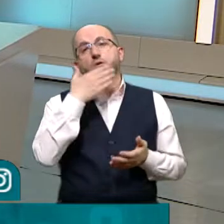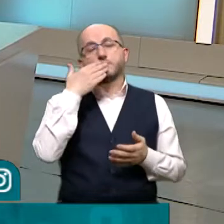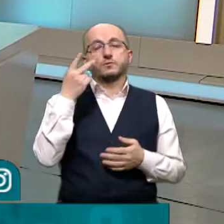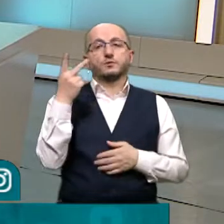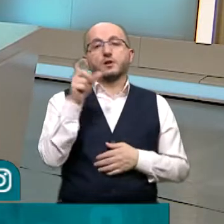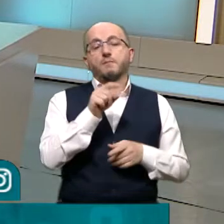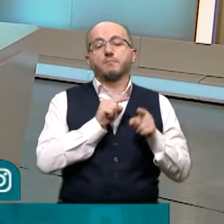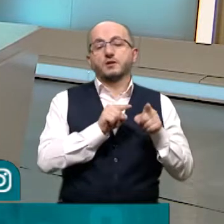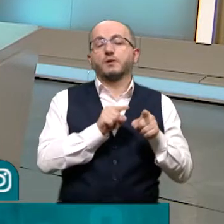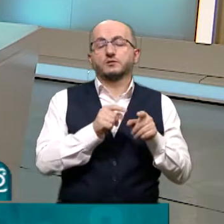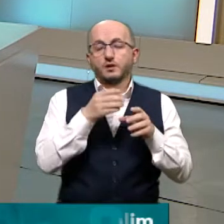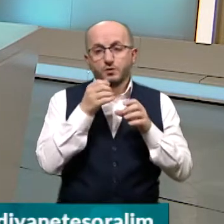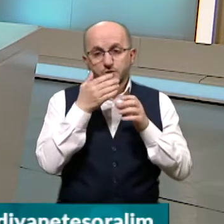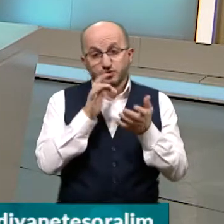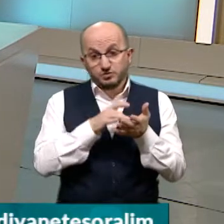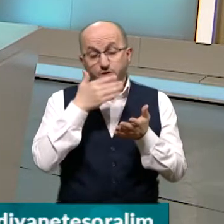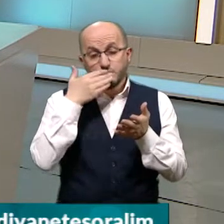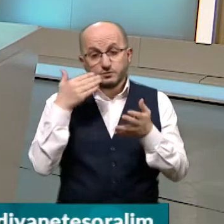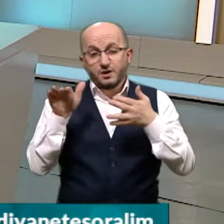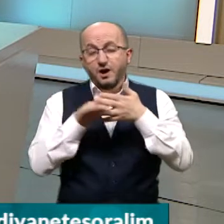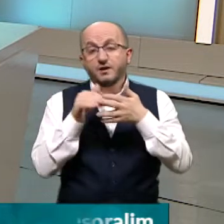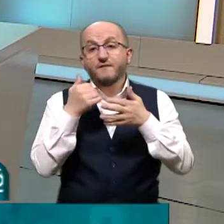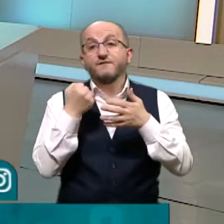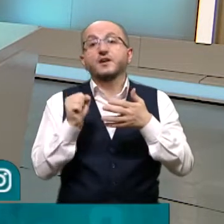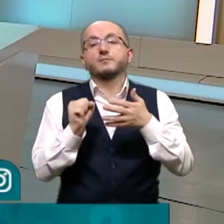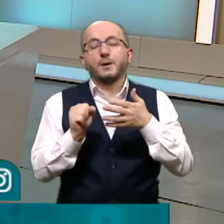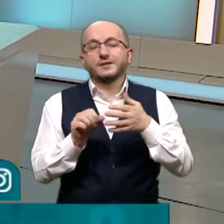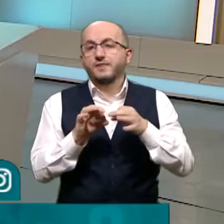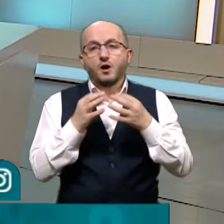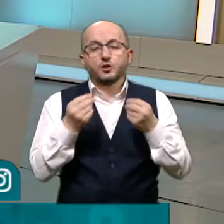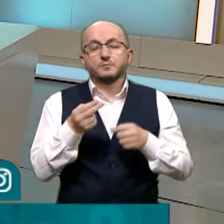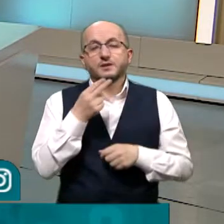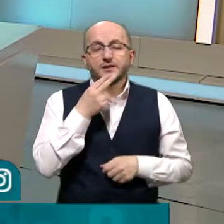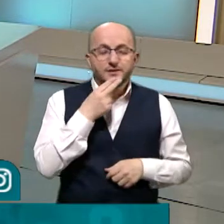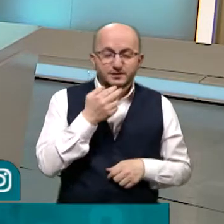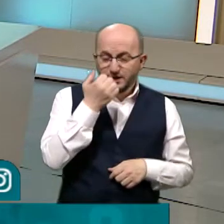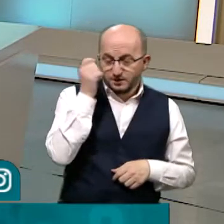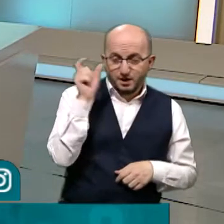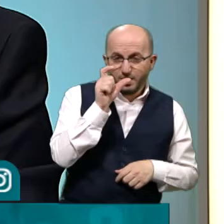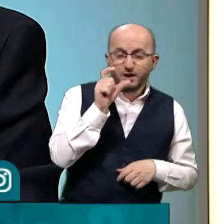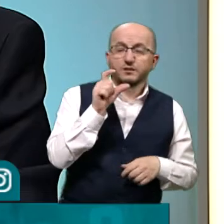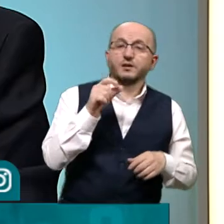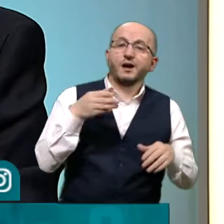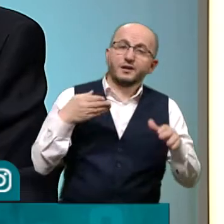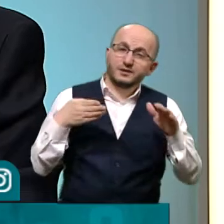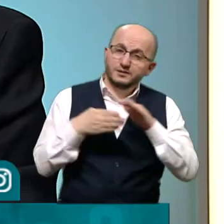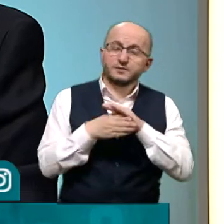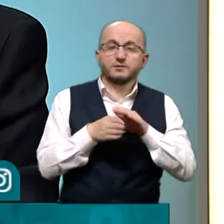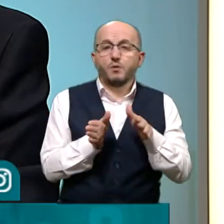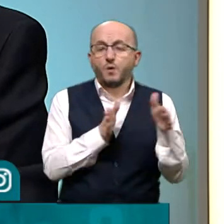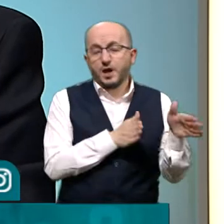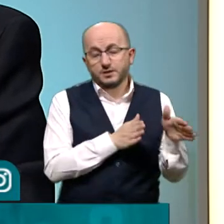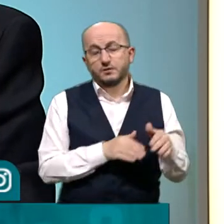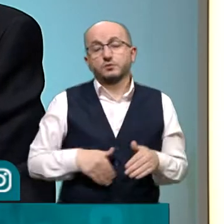oruçları ikiye peş peşe tutulan kefaret oruçları ara verilmez ancak ara ne olabilir Bir kadının özel günleri araya girmişse bunu yapabiliriz saat